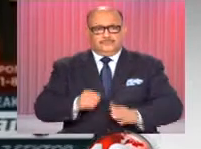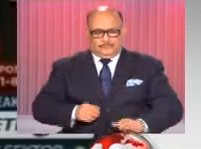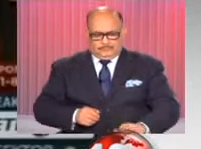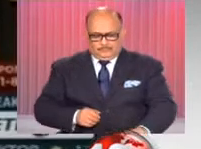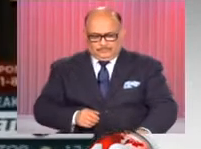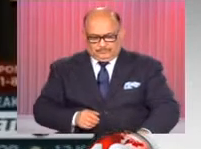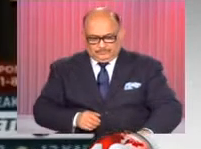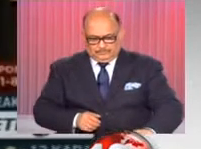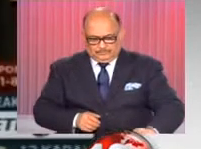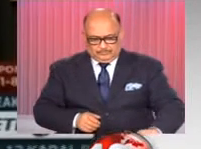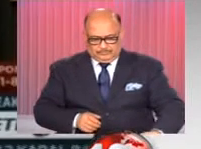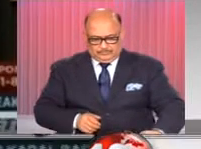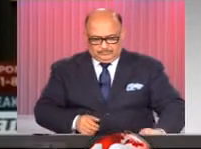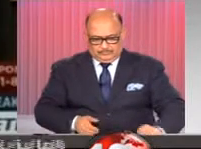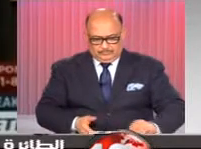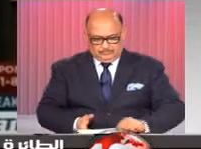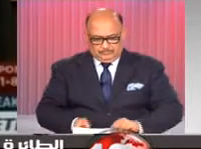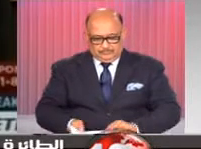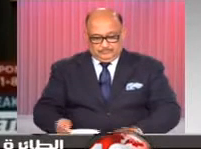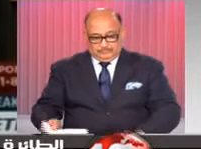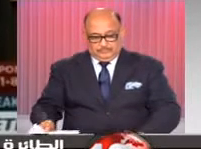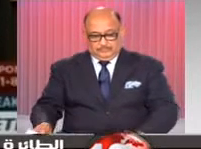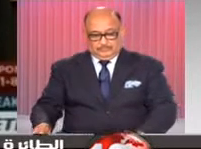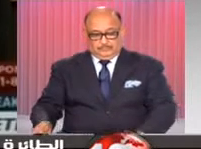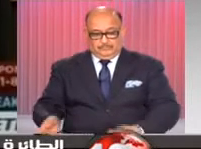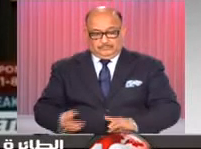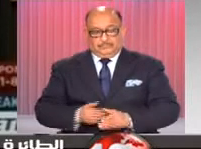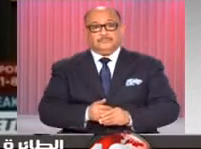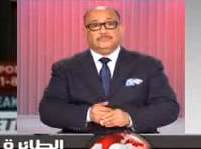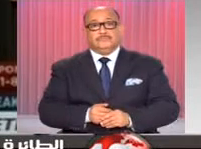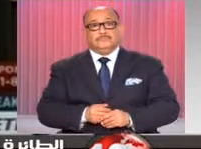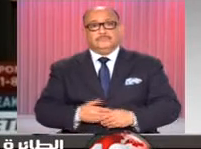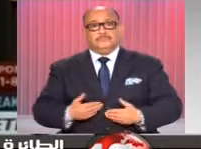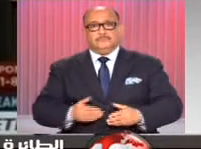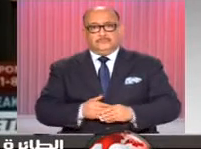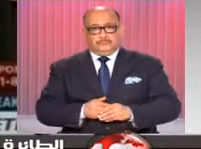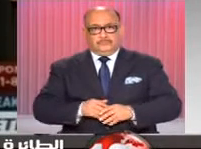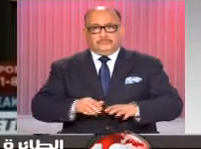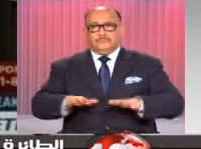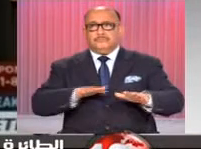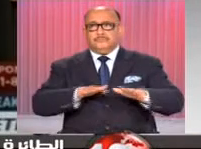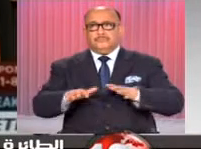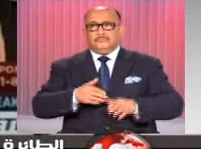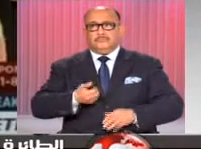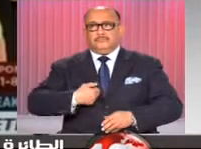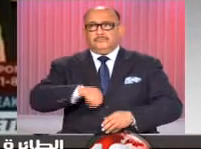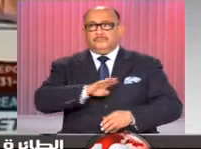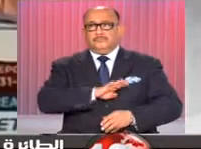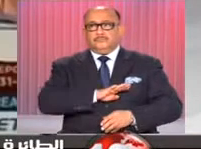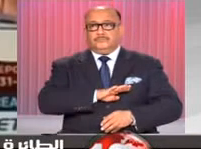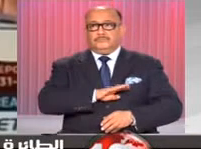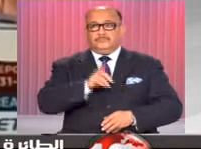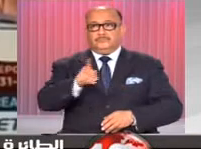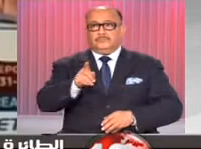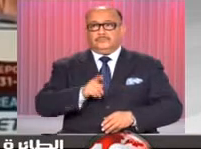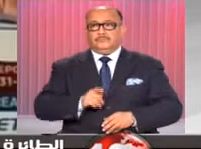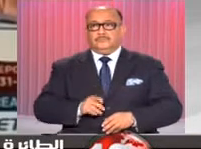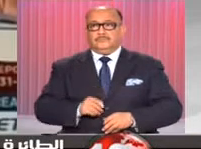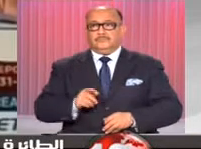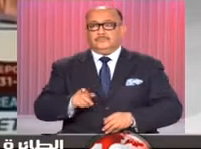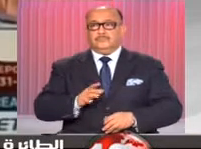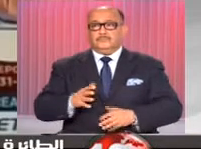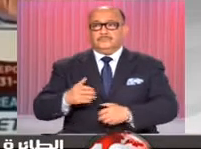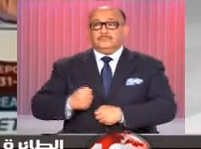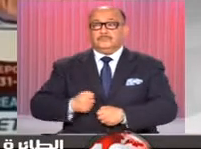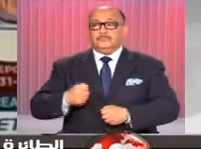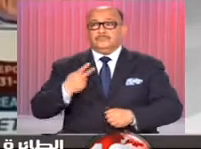أفاد رئيس وكالة البحث والإنقاذ بأندونيسيا اليوم أنه من المتوقع أن تكون طائرة الإيرباص الماليزية التي فقدت أمس في